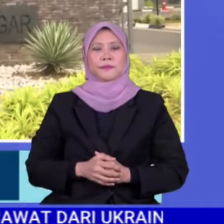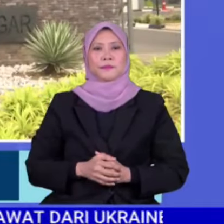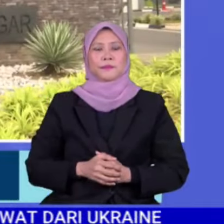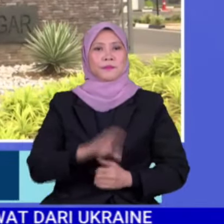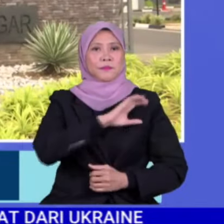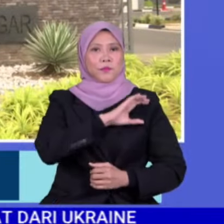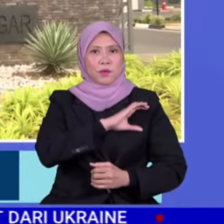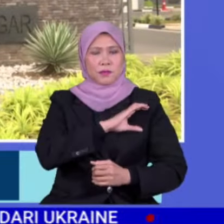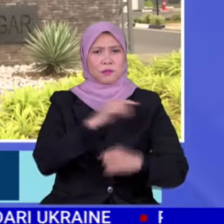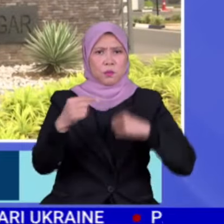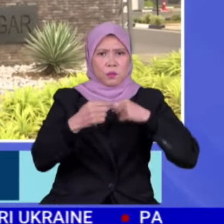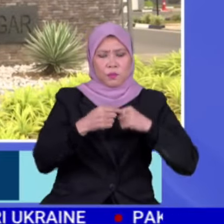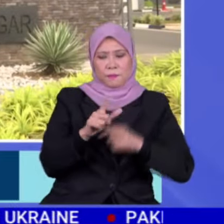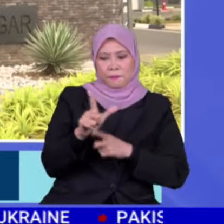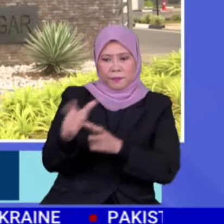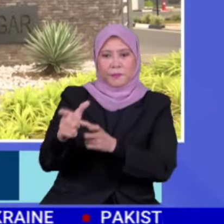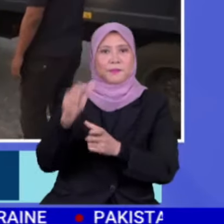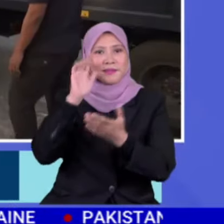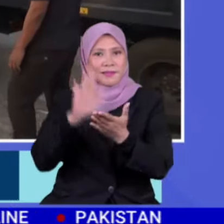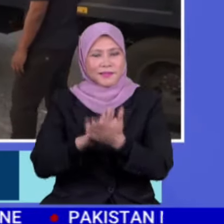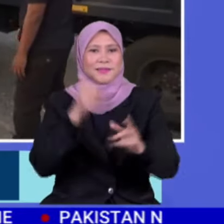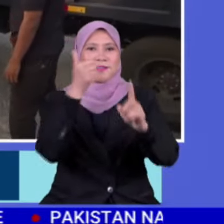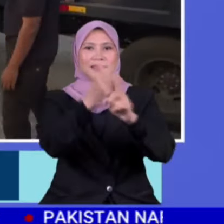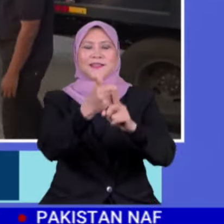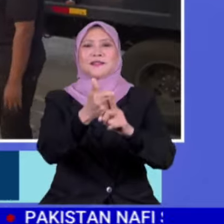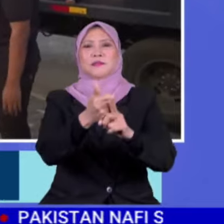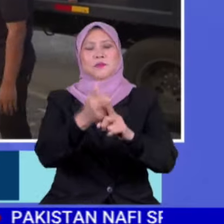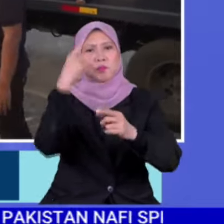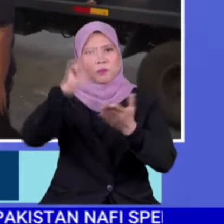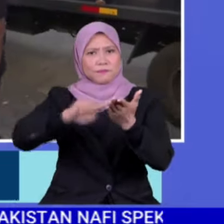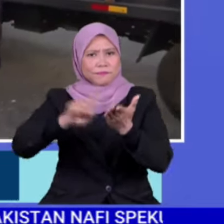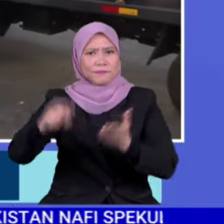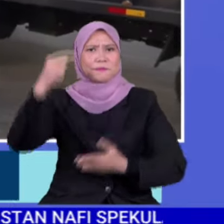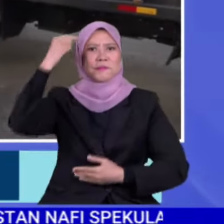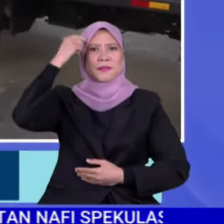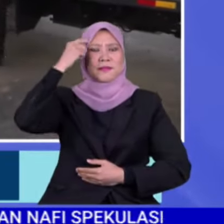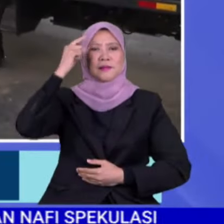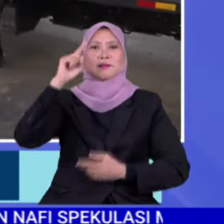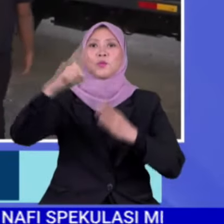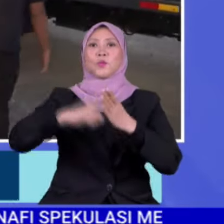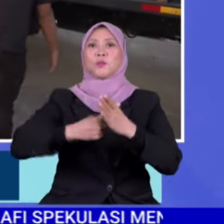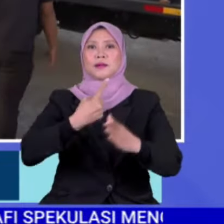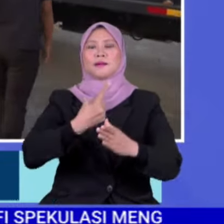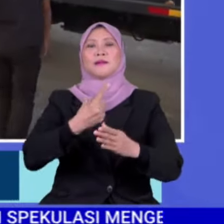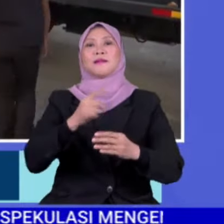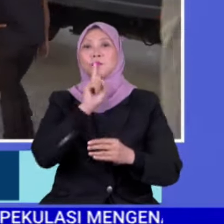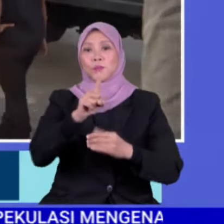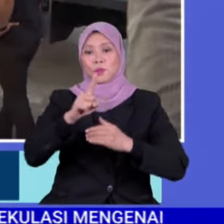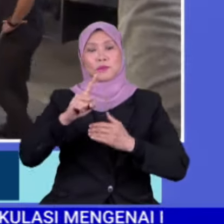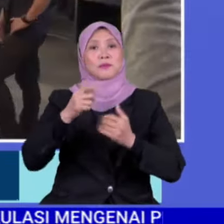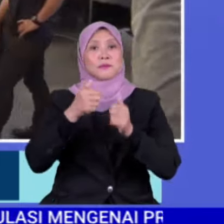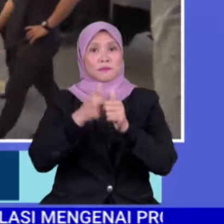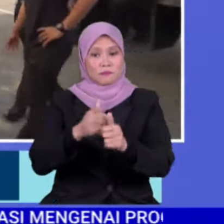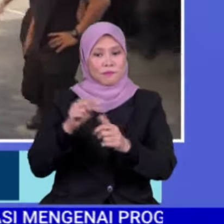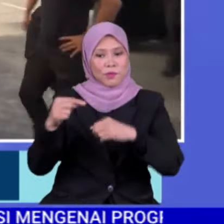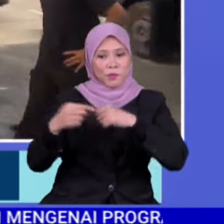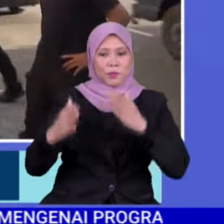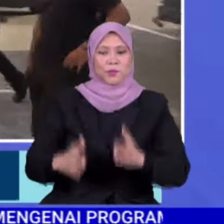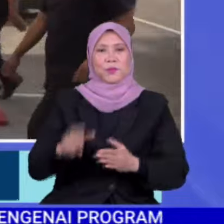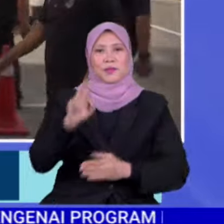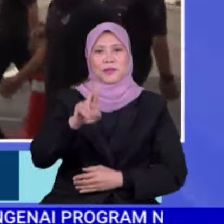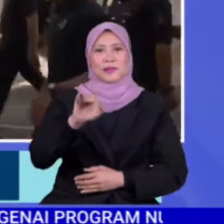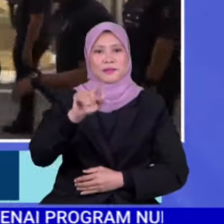Anggota polis yang dituduh menembak mati isteri diarah menjalani pemeriksaan mental selama sebulan. Semasa prosiding, tertuduh Muhammad